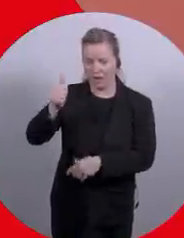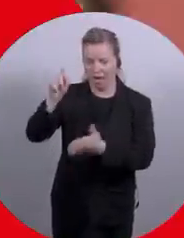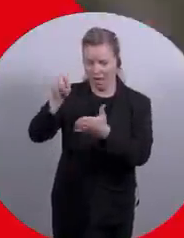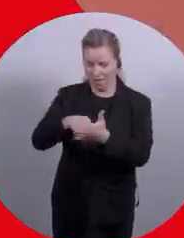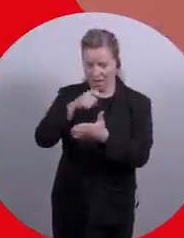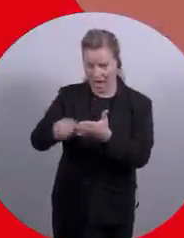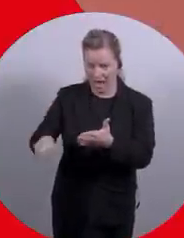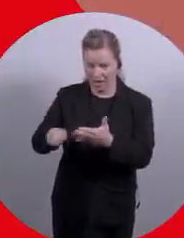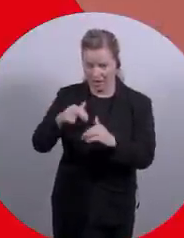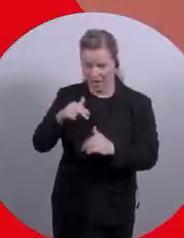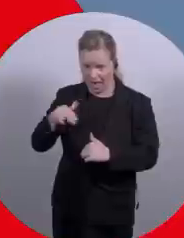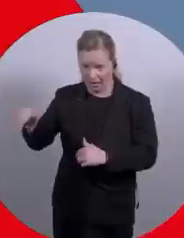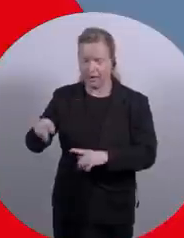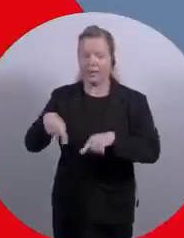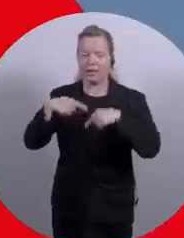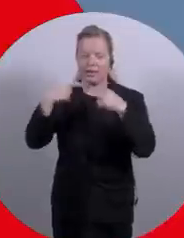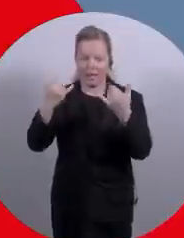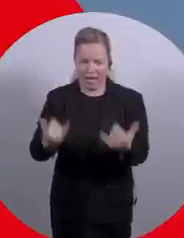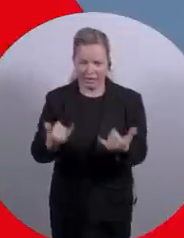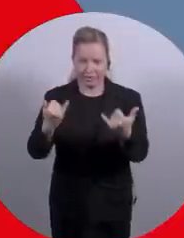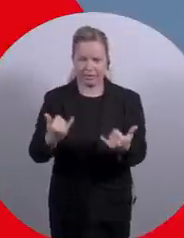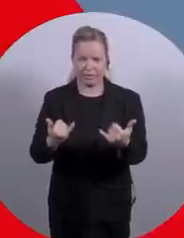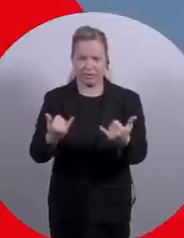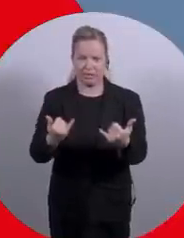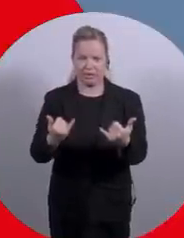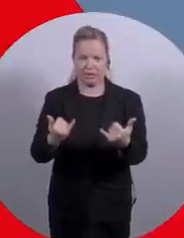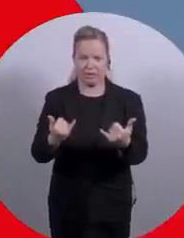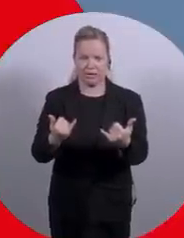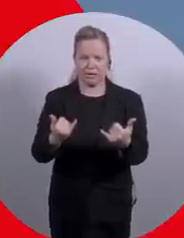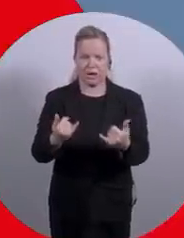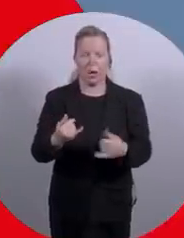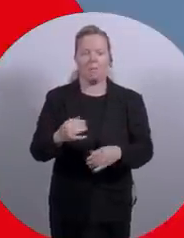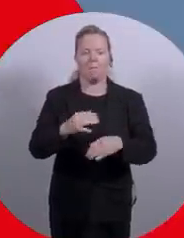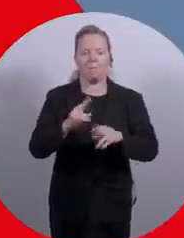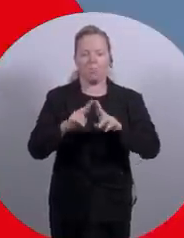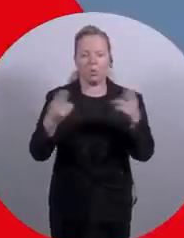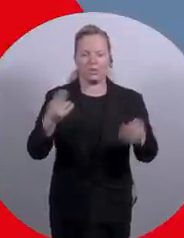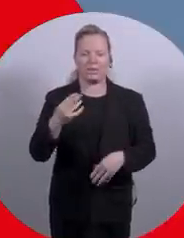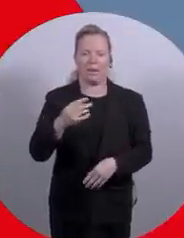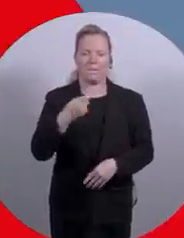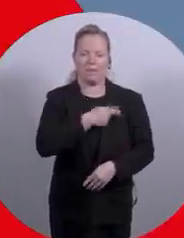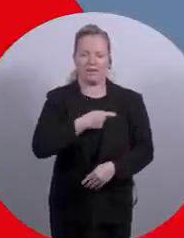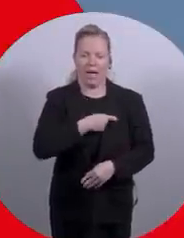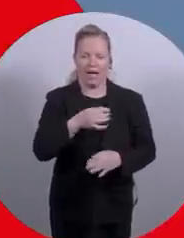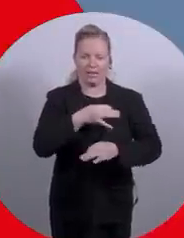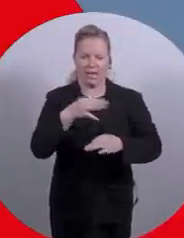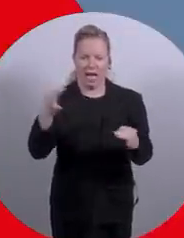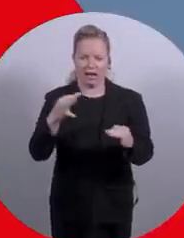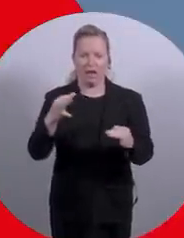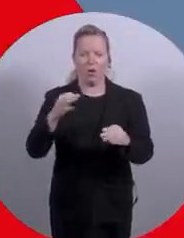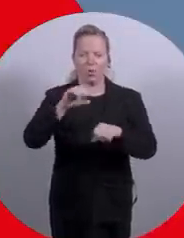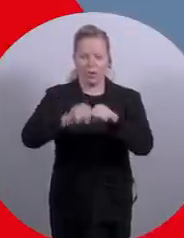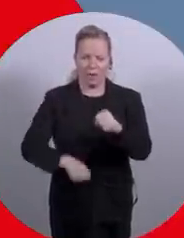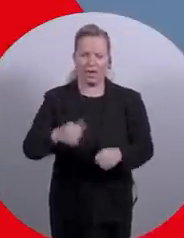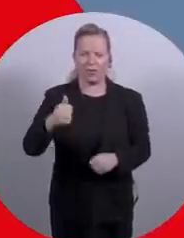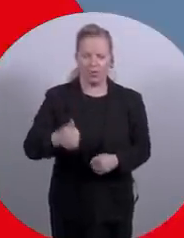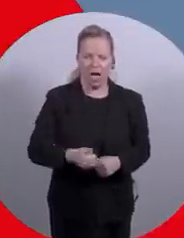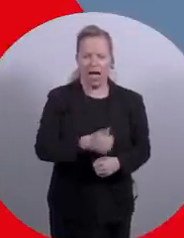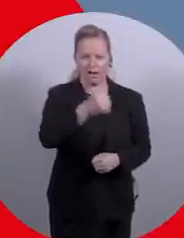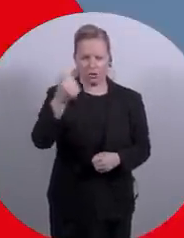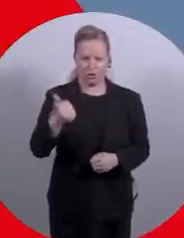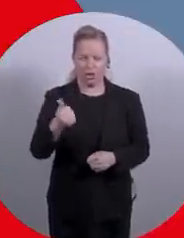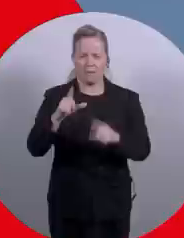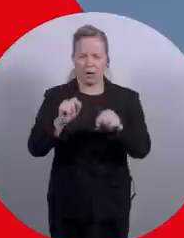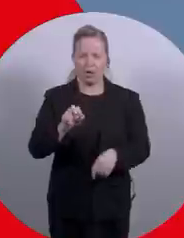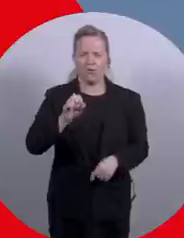unterbrechen jetzt den hohen außerordentlichen Bundesparteitag für eine Stunde das heißt um